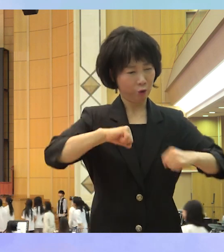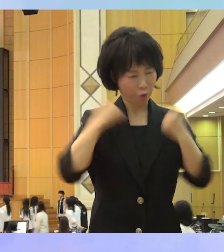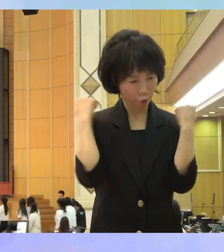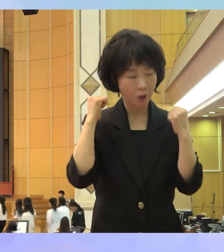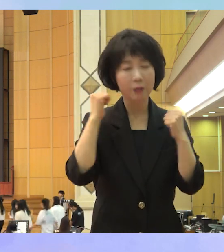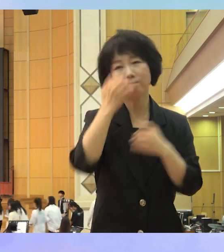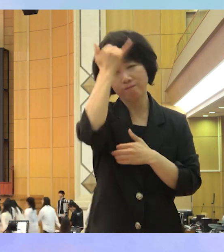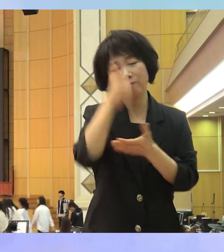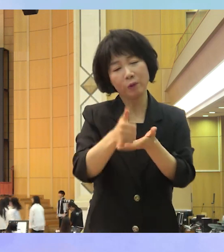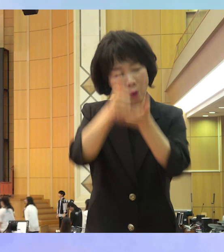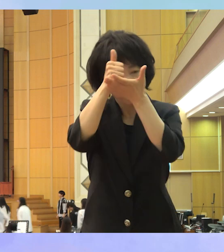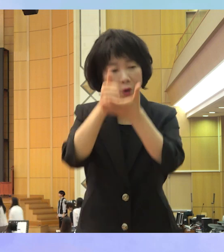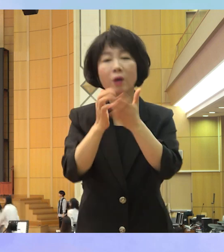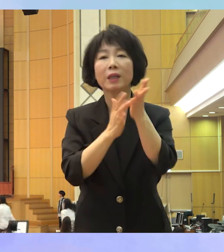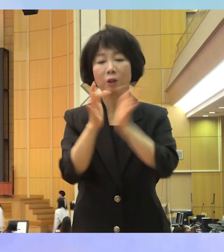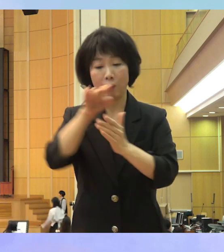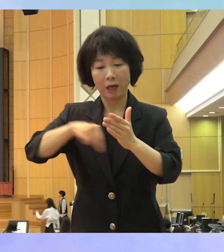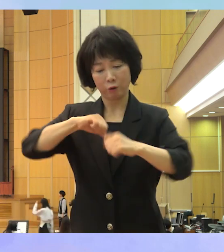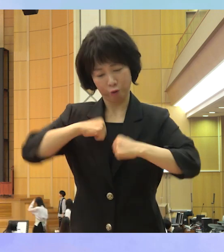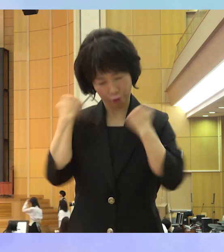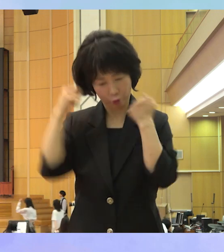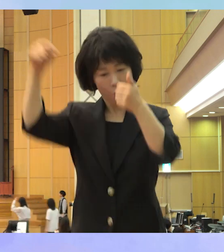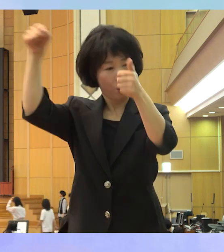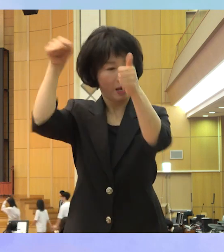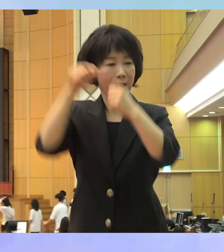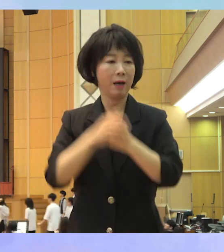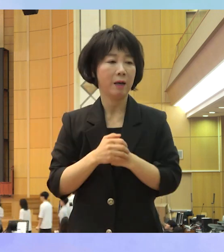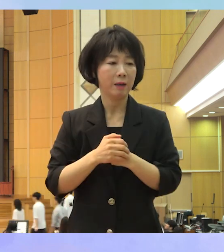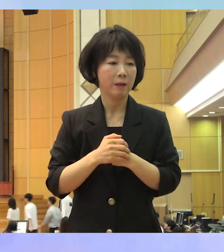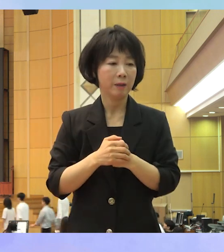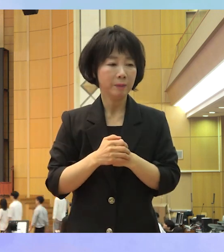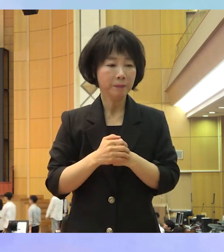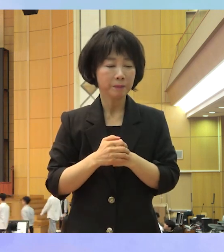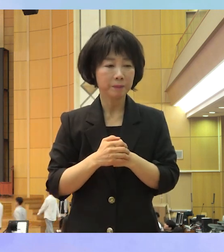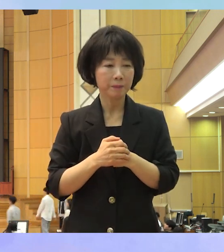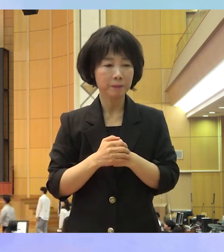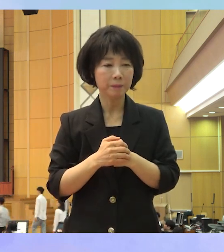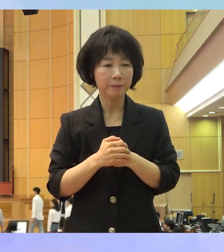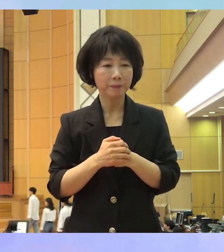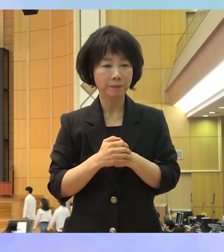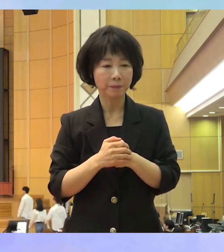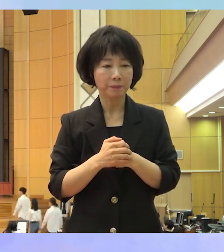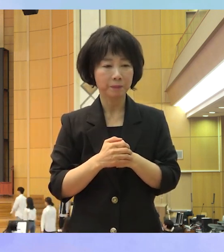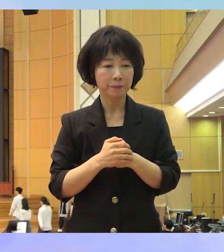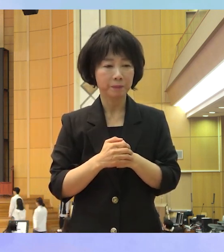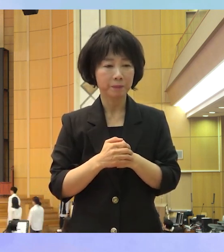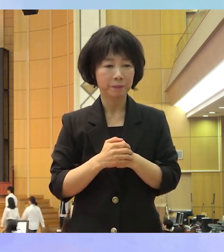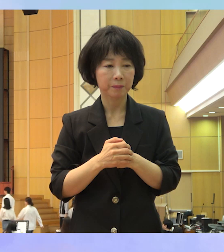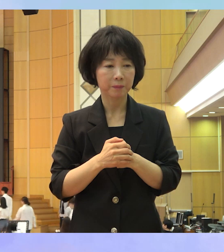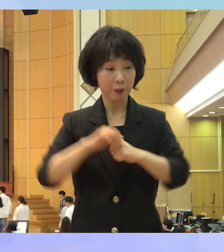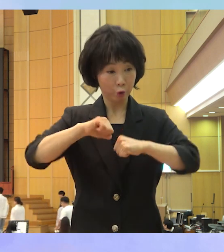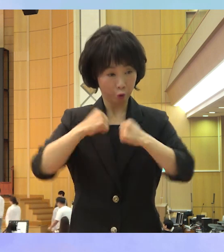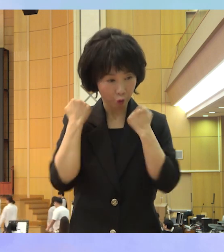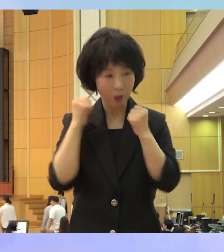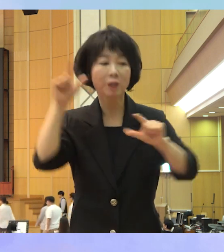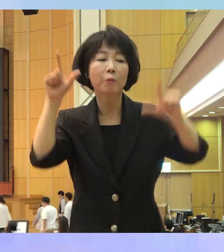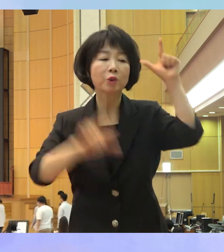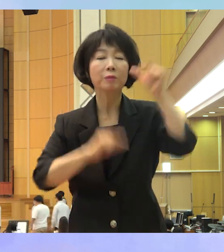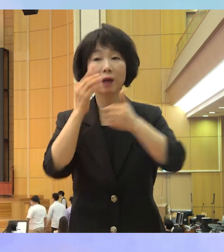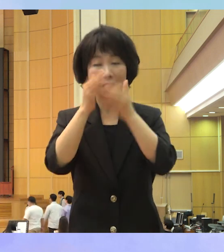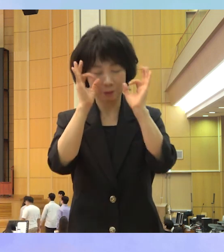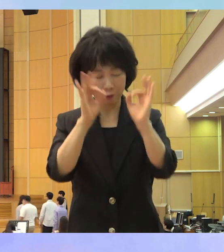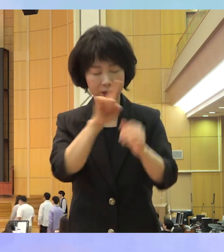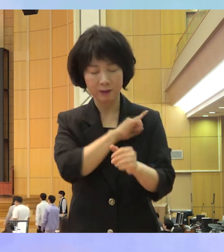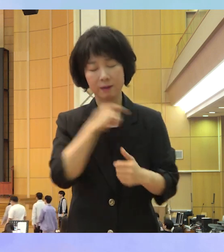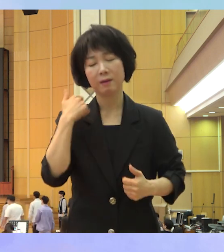순종하는 효도, 부모 안에서 순종하라, 자녀들아 부모에게 순종하라, 이는 주 안에서 주를 기쁘게 하시는